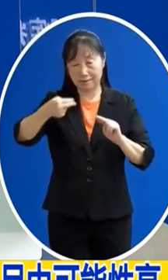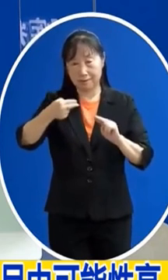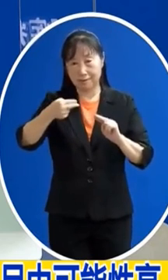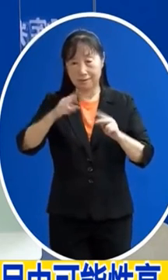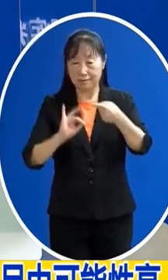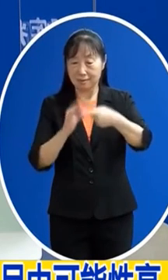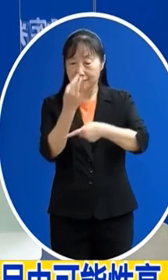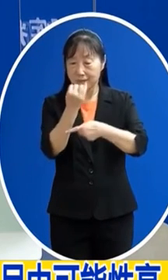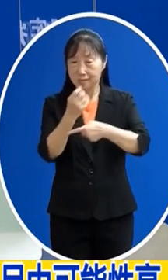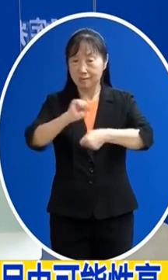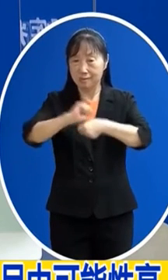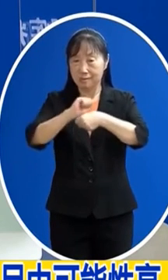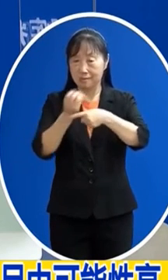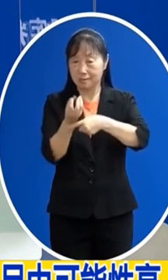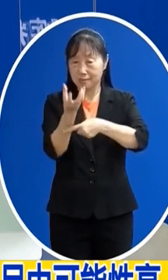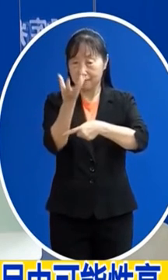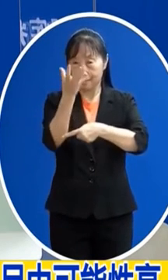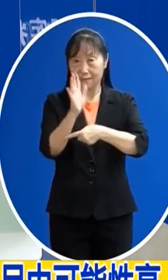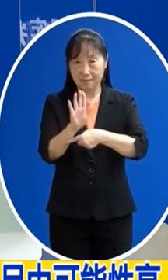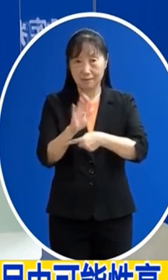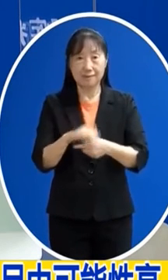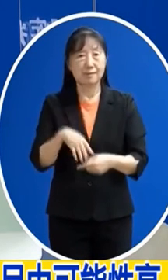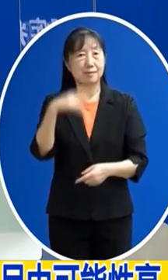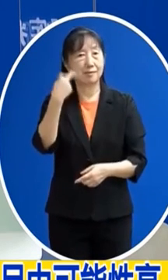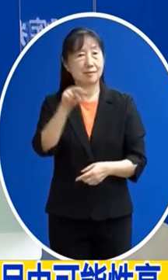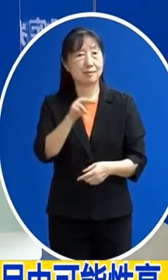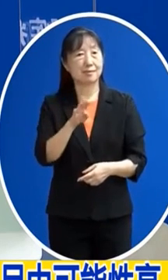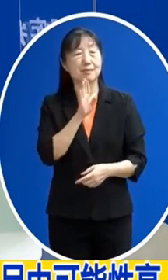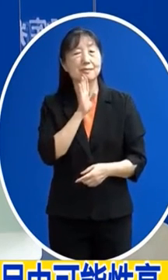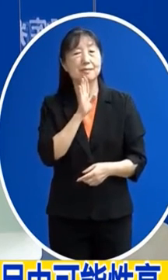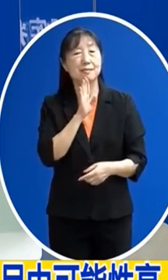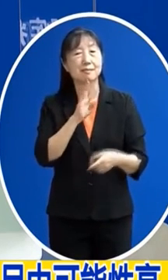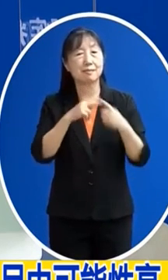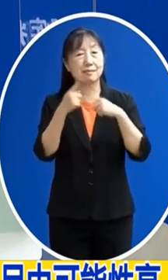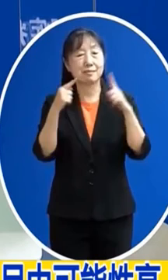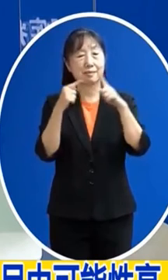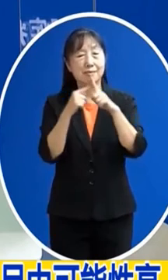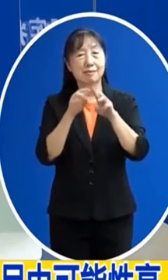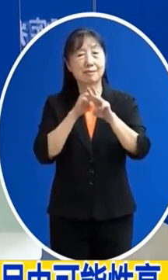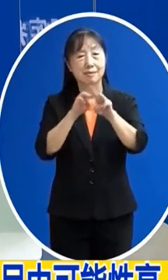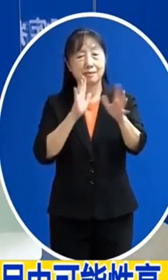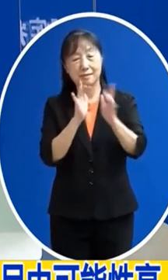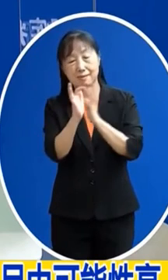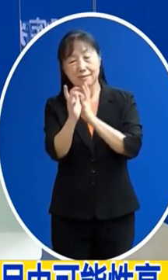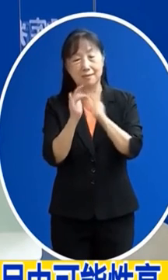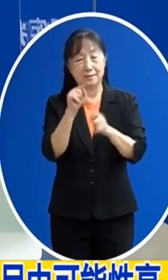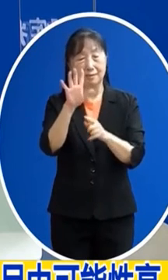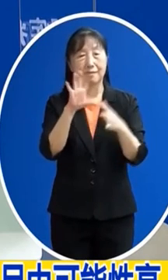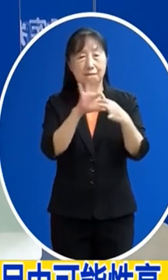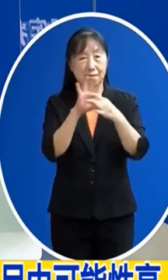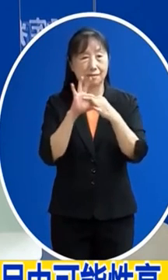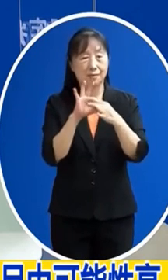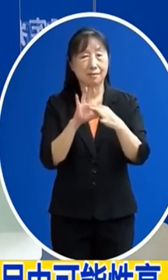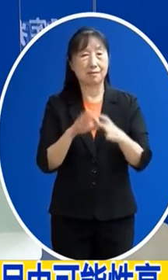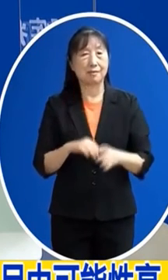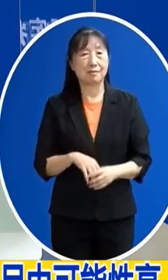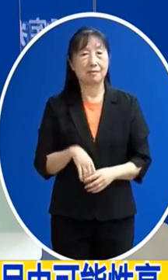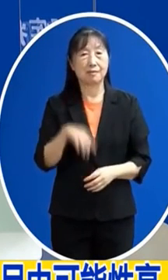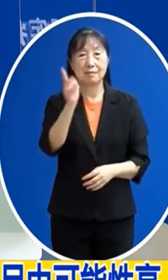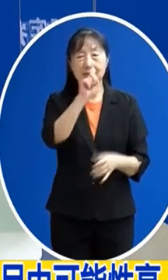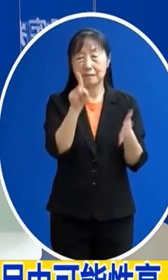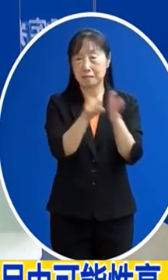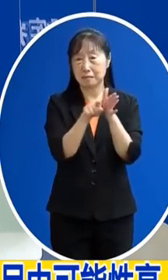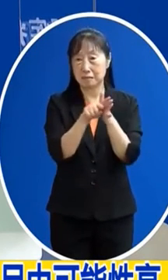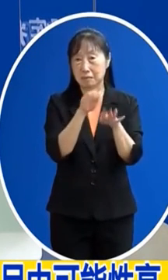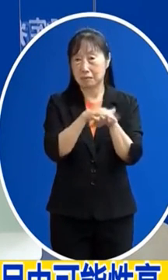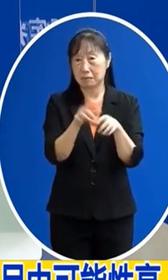例升高之外，那另外一个也当然是跟人流的一个都有关系哈，所以到底什么时候会反转，这